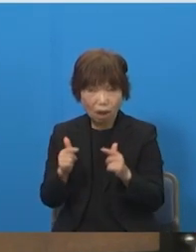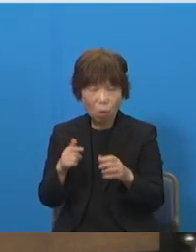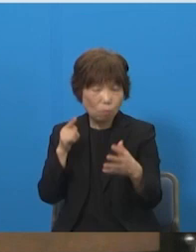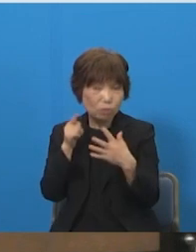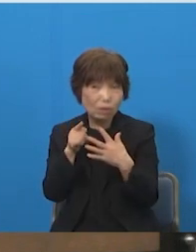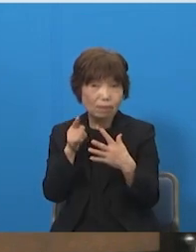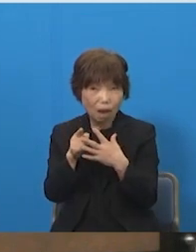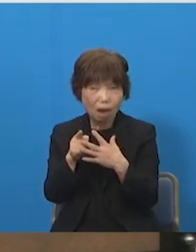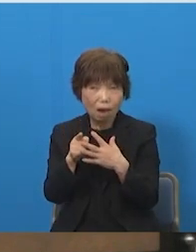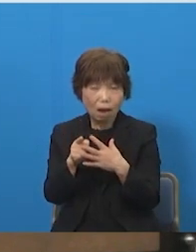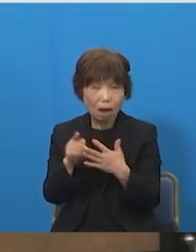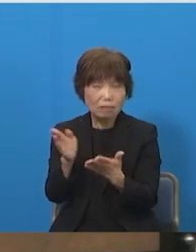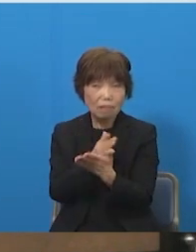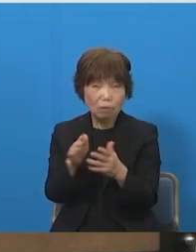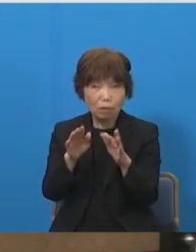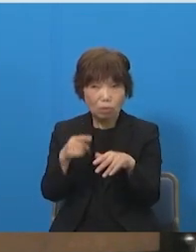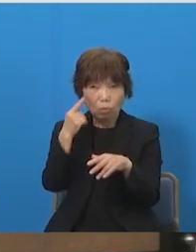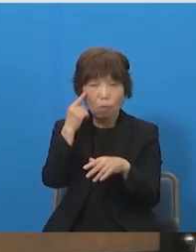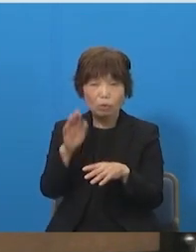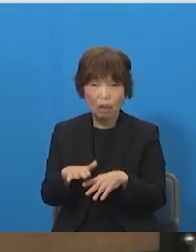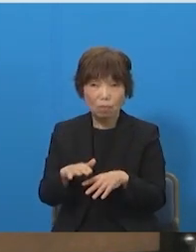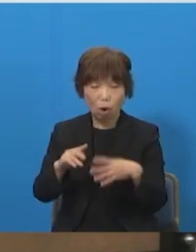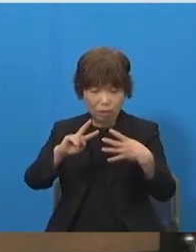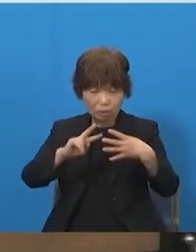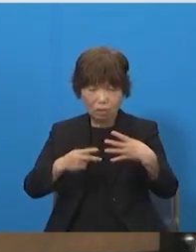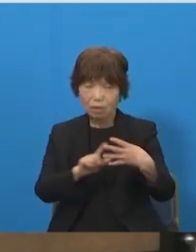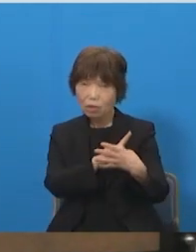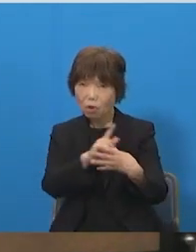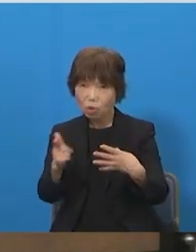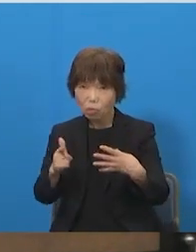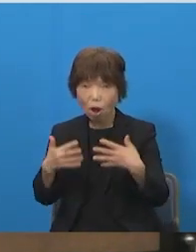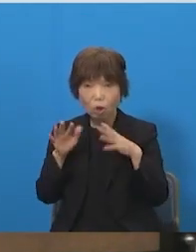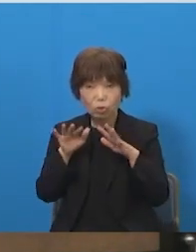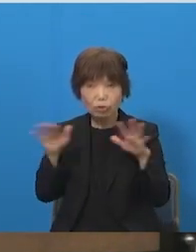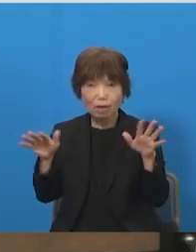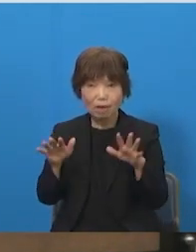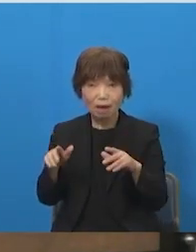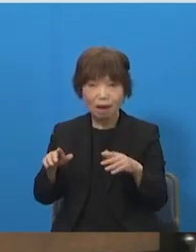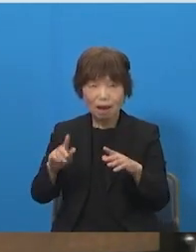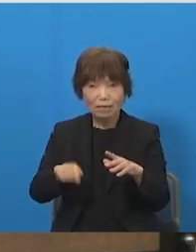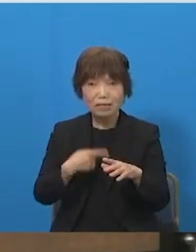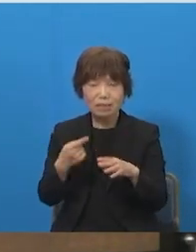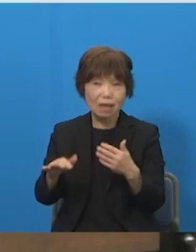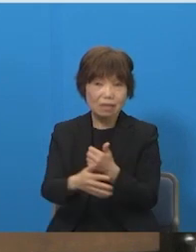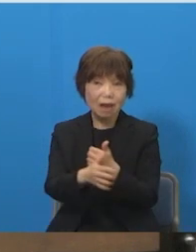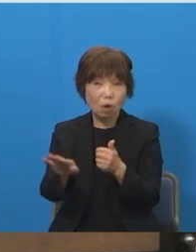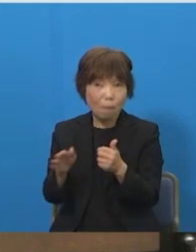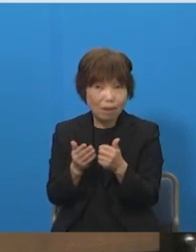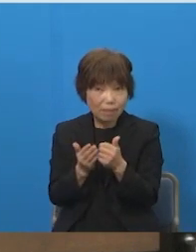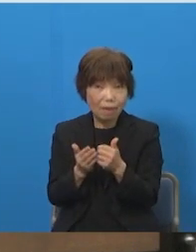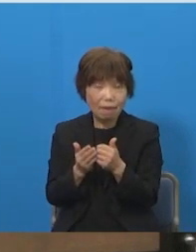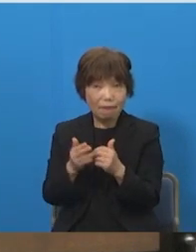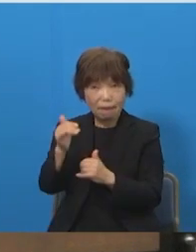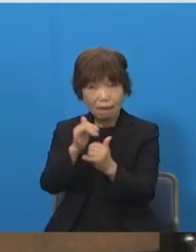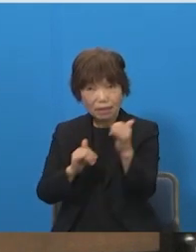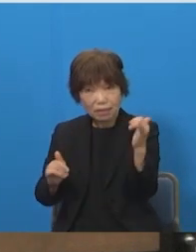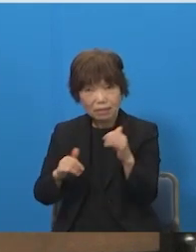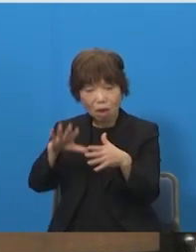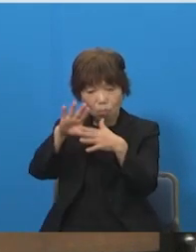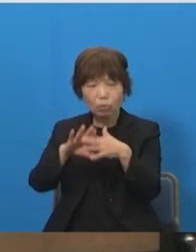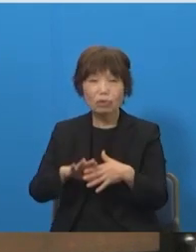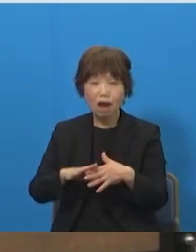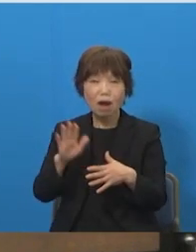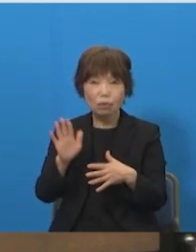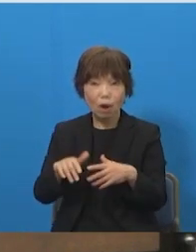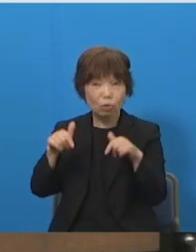ております。本市内は四季折々の豊かな自然に囲まれ、歴史や文化を有する京都なら